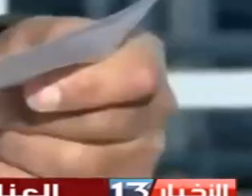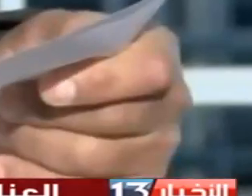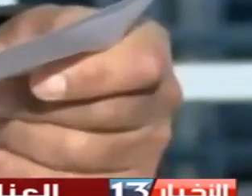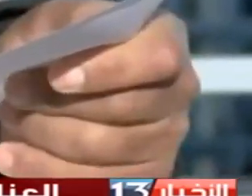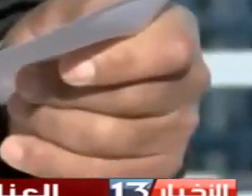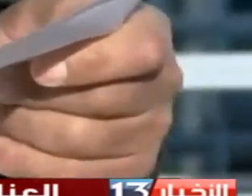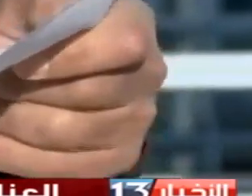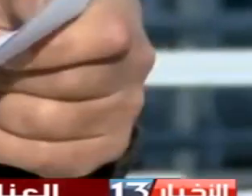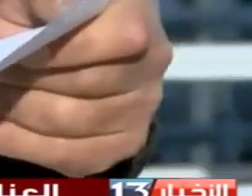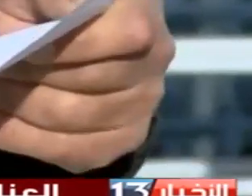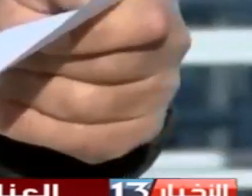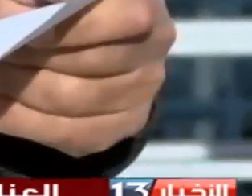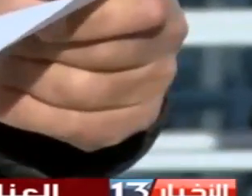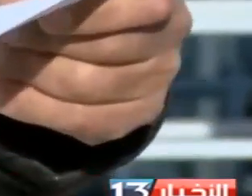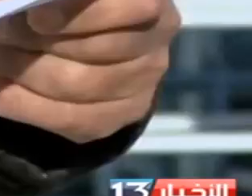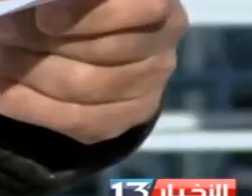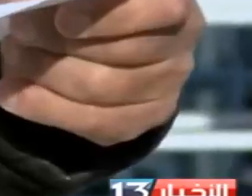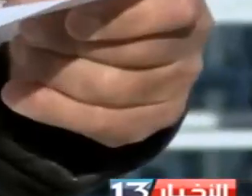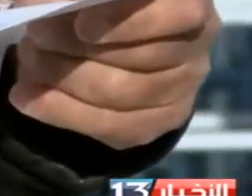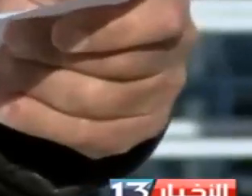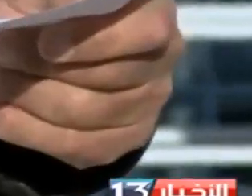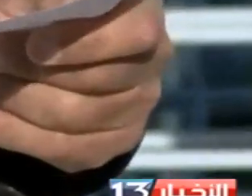منذ اكثر من عام